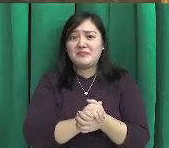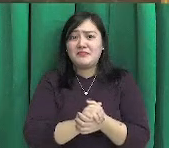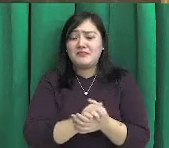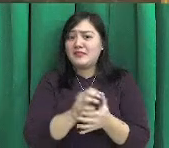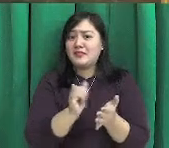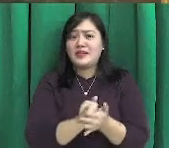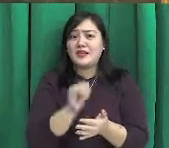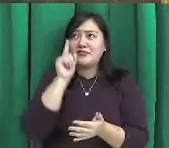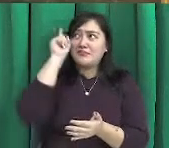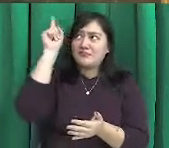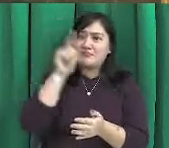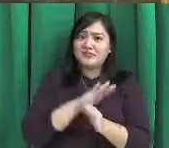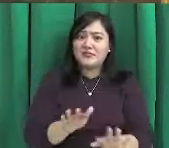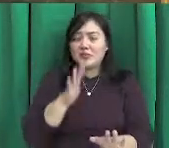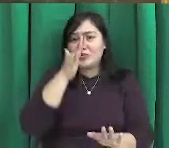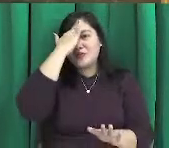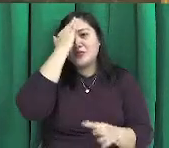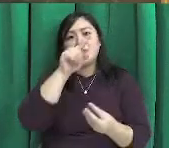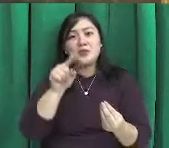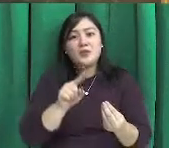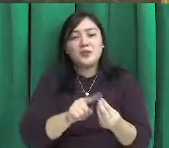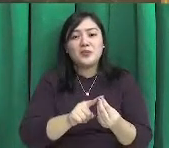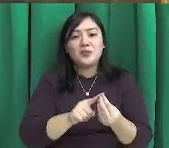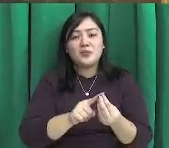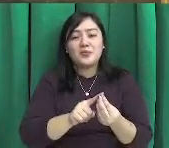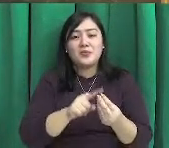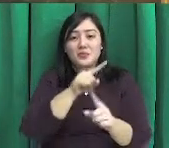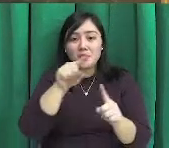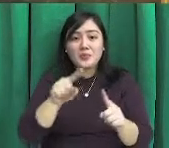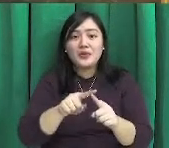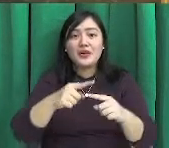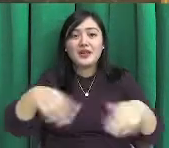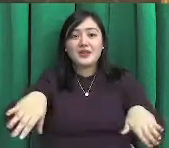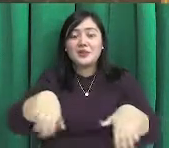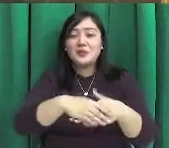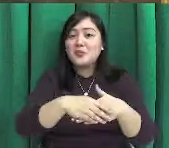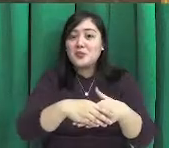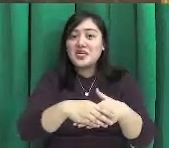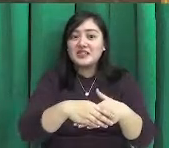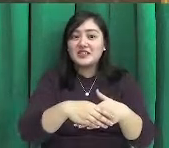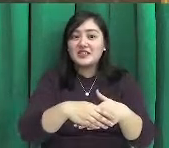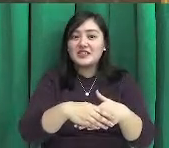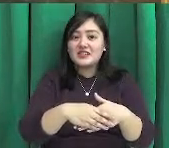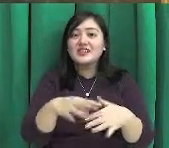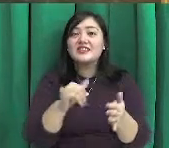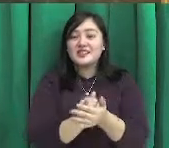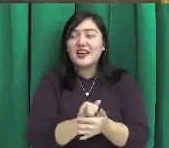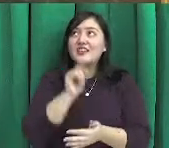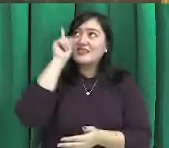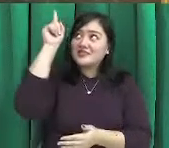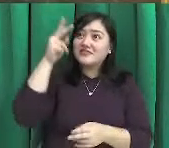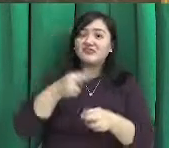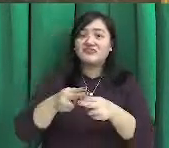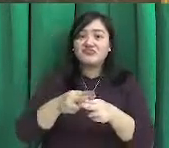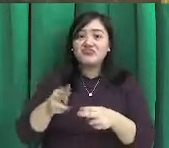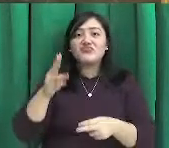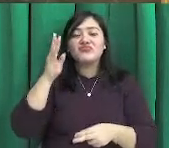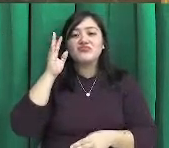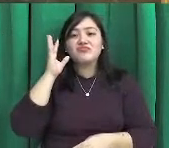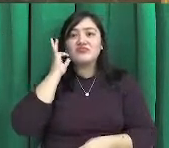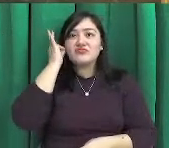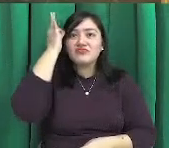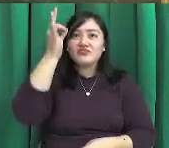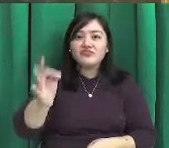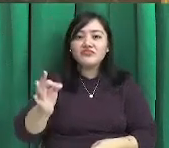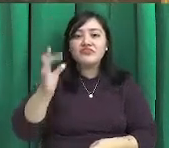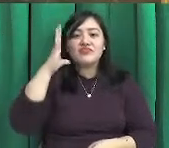mo. Ngayon, kung ito may naranasan mo, pakisabi mo sa amin, at kayo naman dalawa, kung kayo naman na may experience sa ganyan, pakisabi